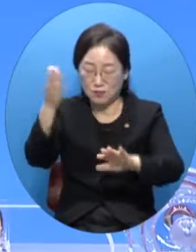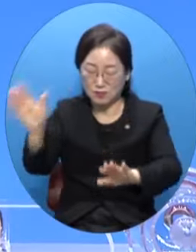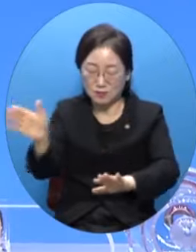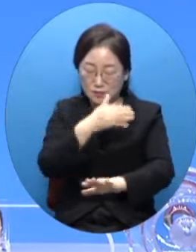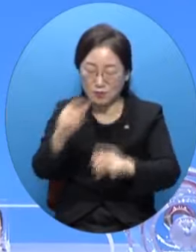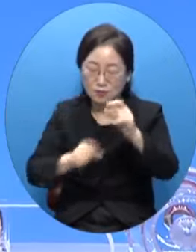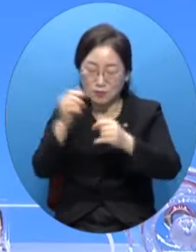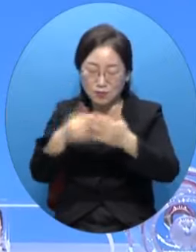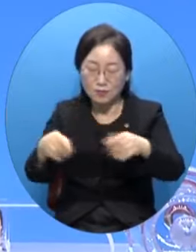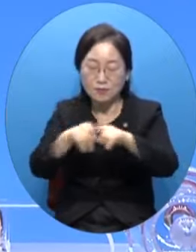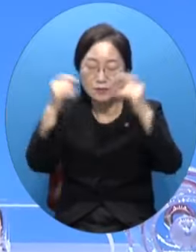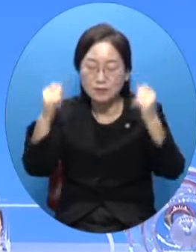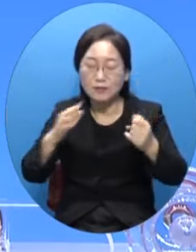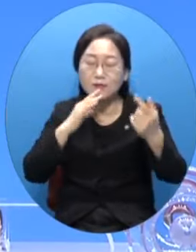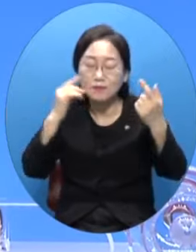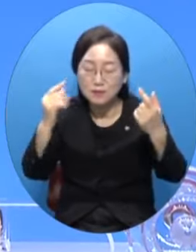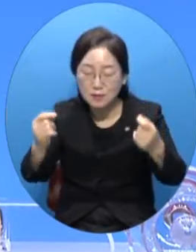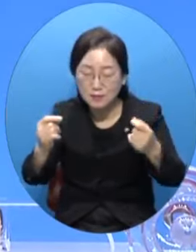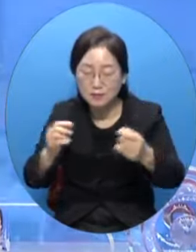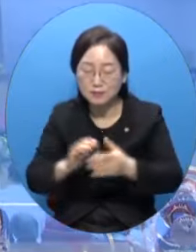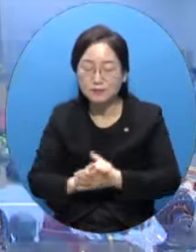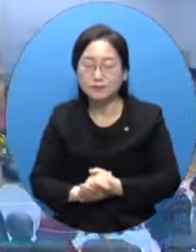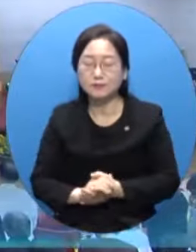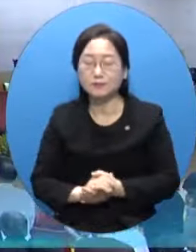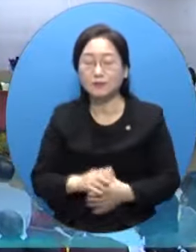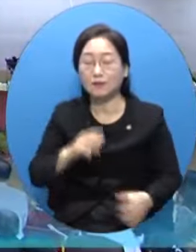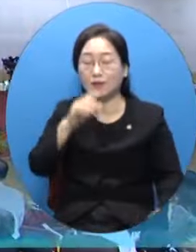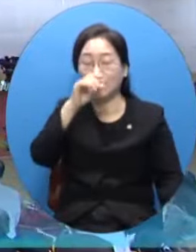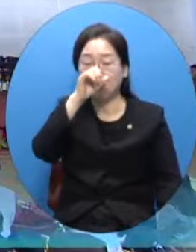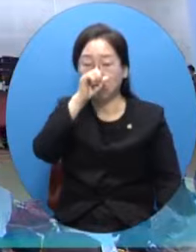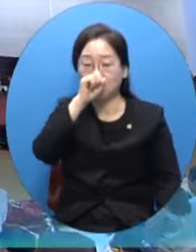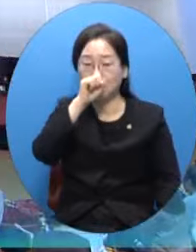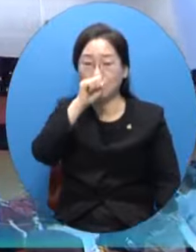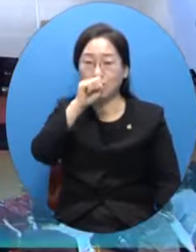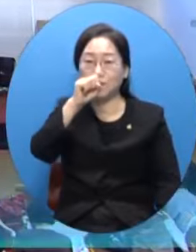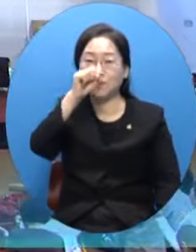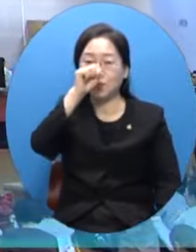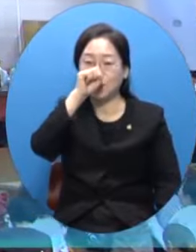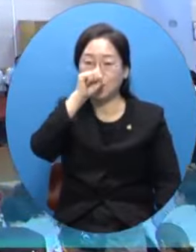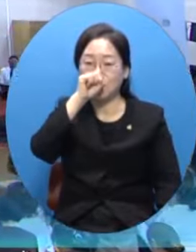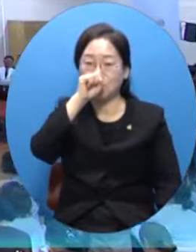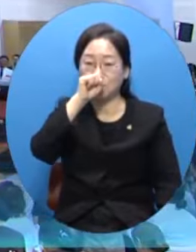영원토록 함께 있을지어다. 아멘.